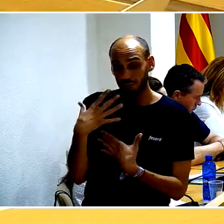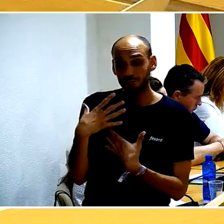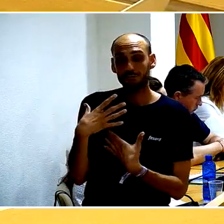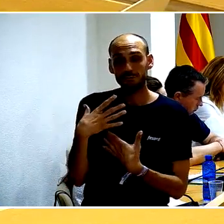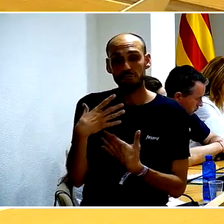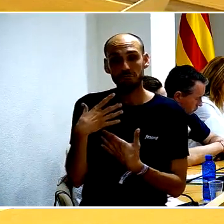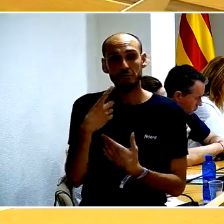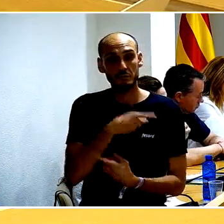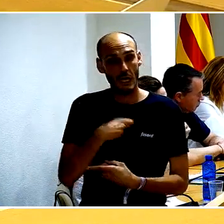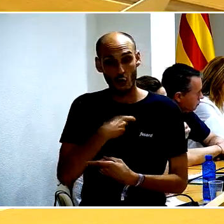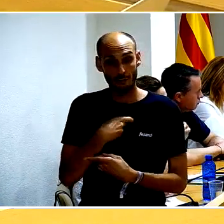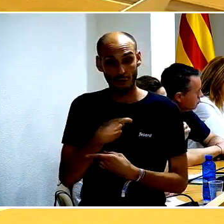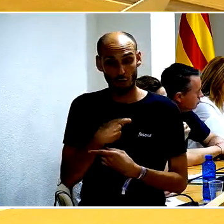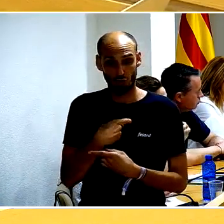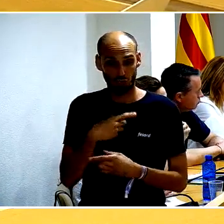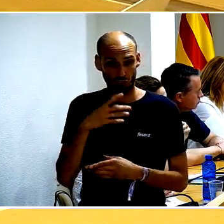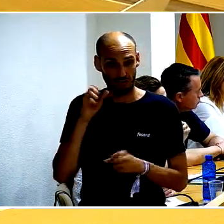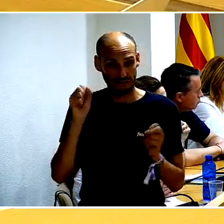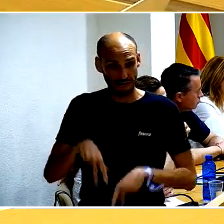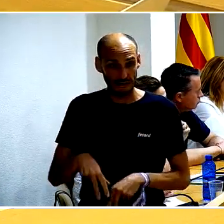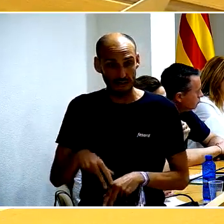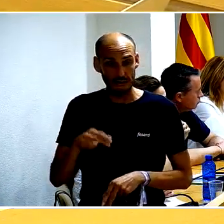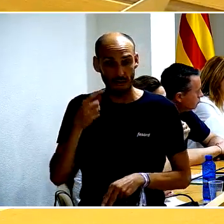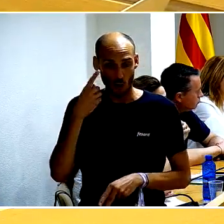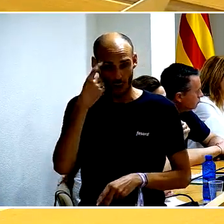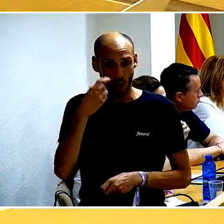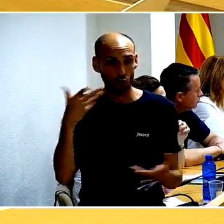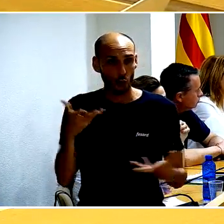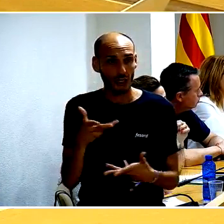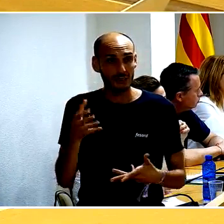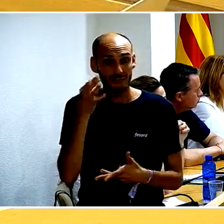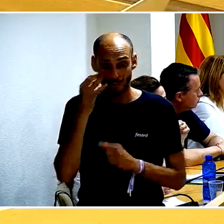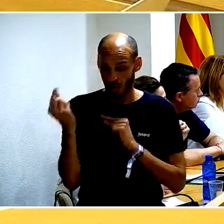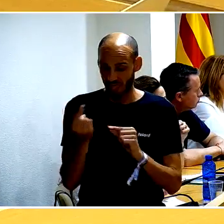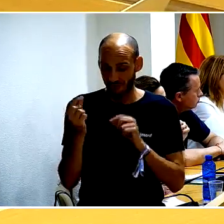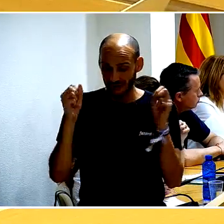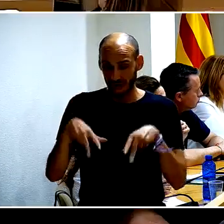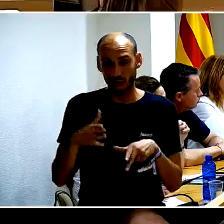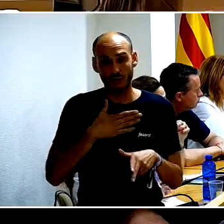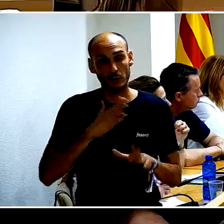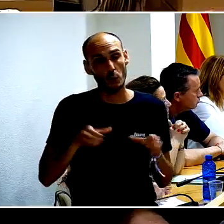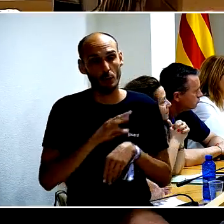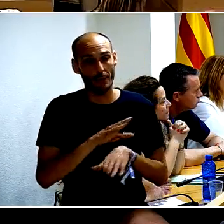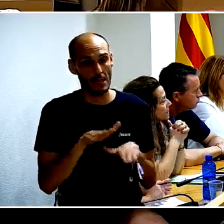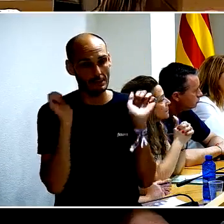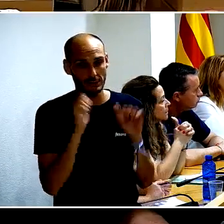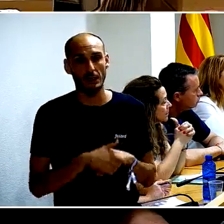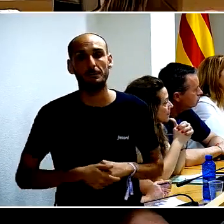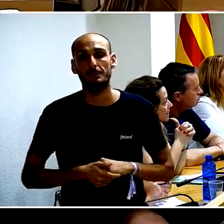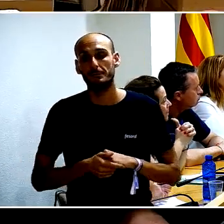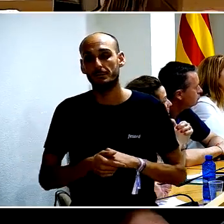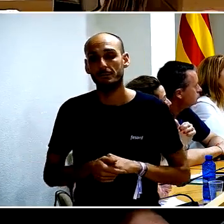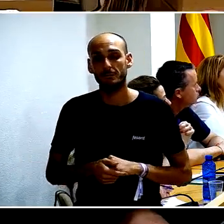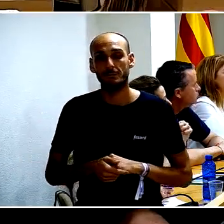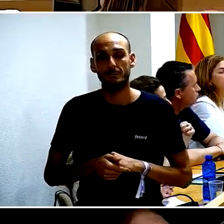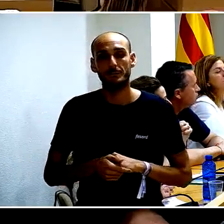comisión. Creemos que es urgente, pero no ha podido ser objeto de debate. Nosotros nos abstendremos. Vale.